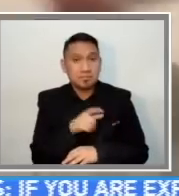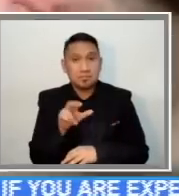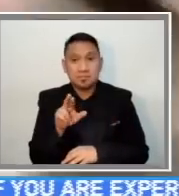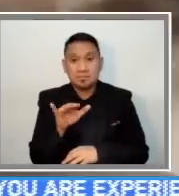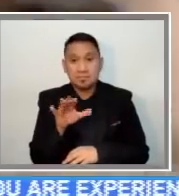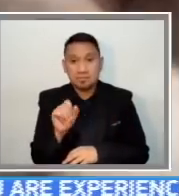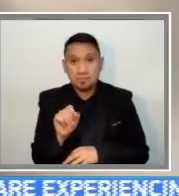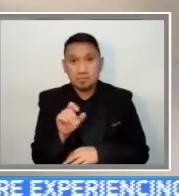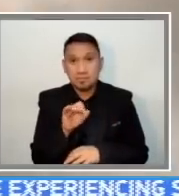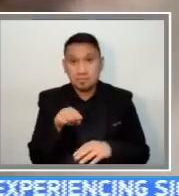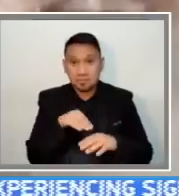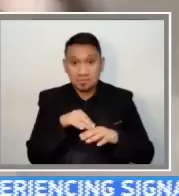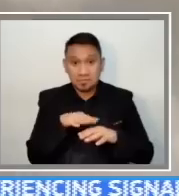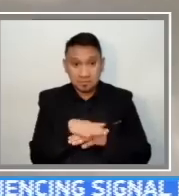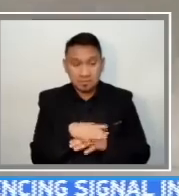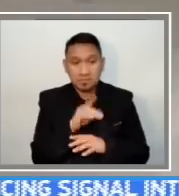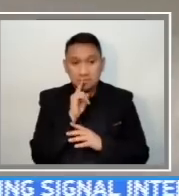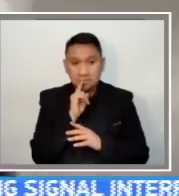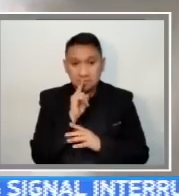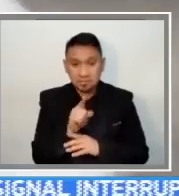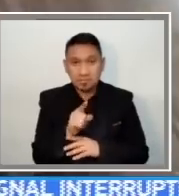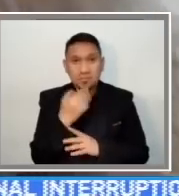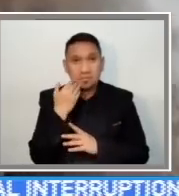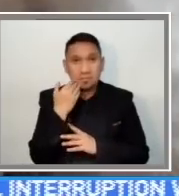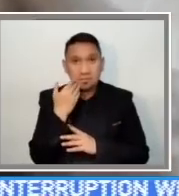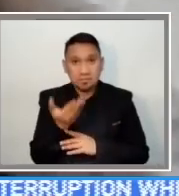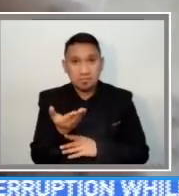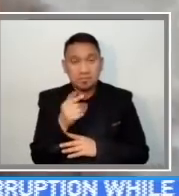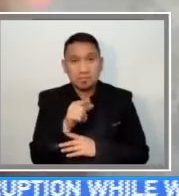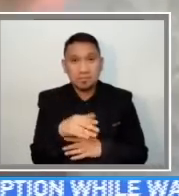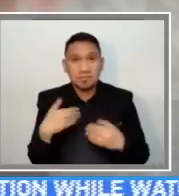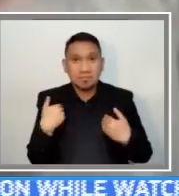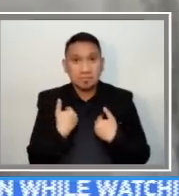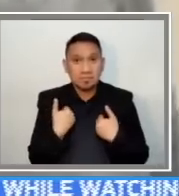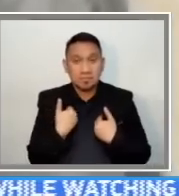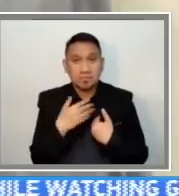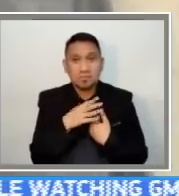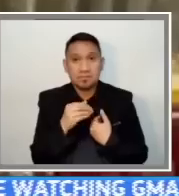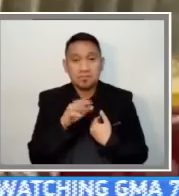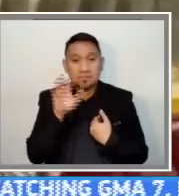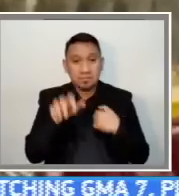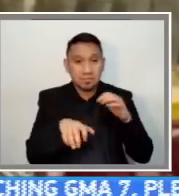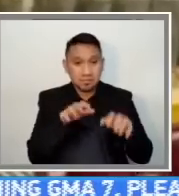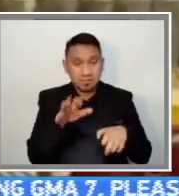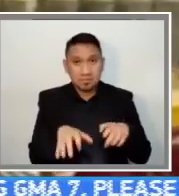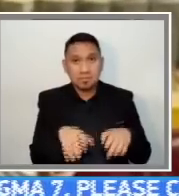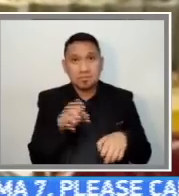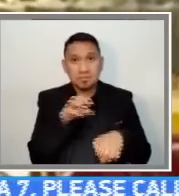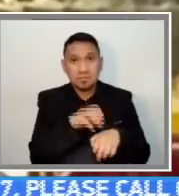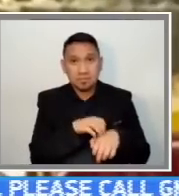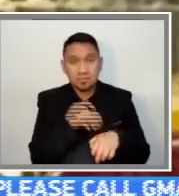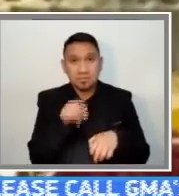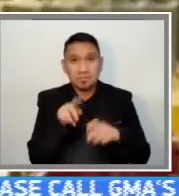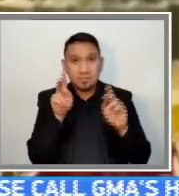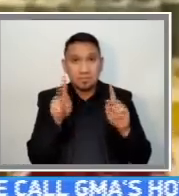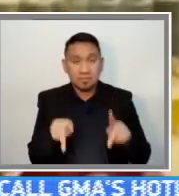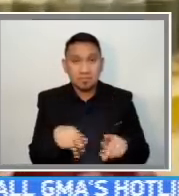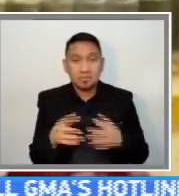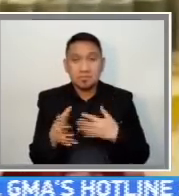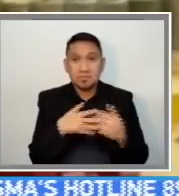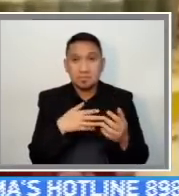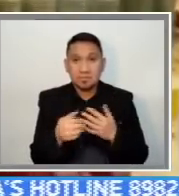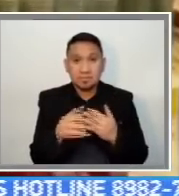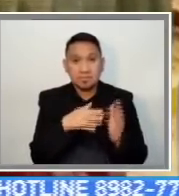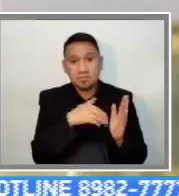ito, siguradong mamamatay ang hayop at ang makakalmot o makakagat nitong tao. Kahit nga raw pagdila lang ng